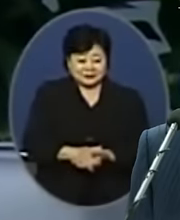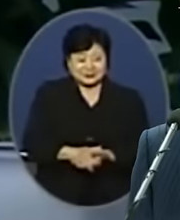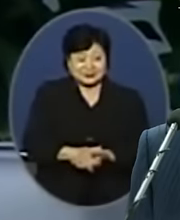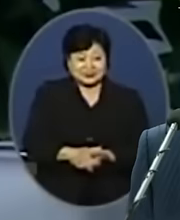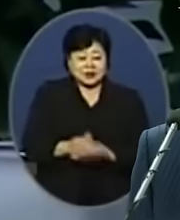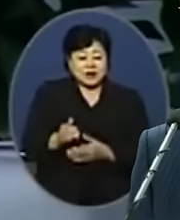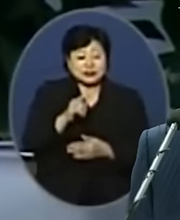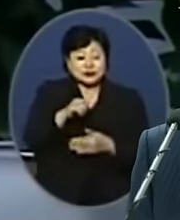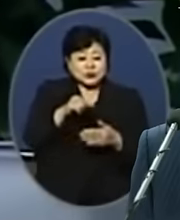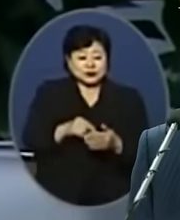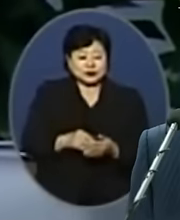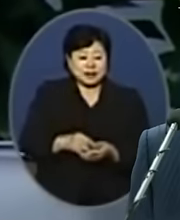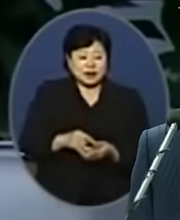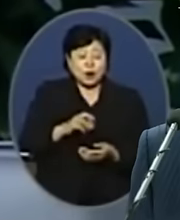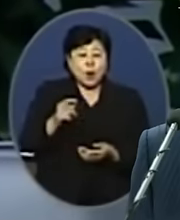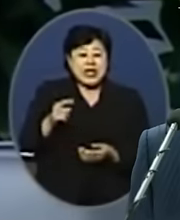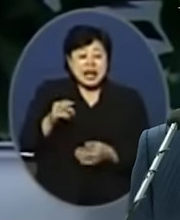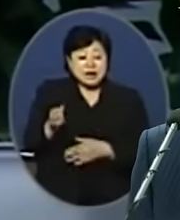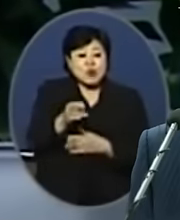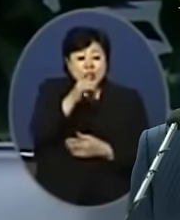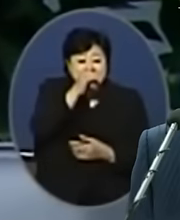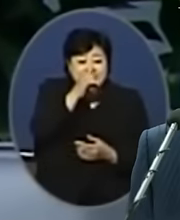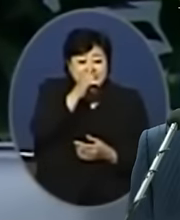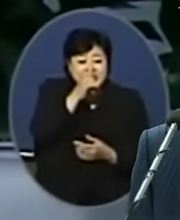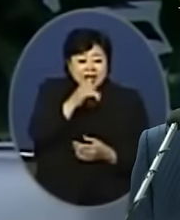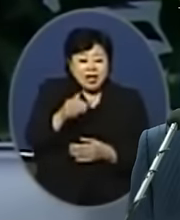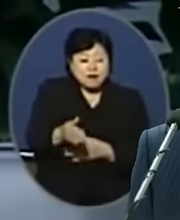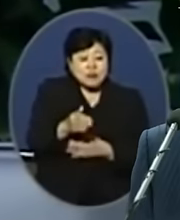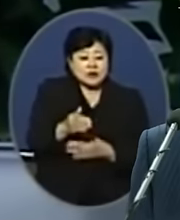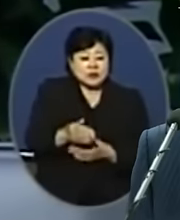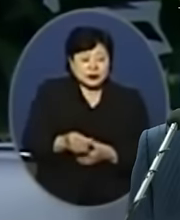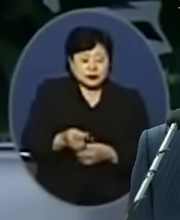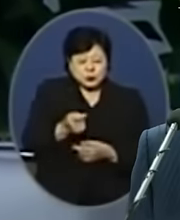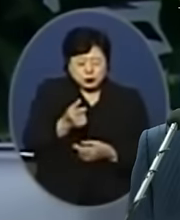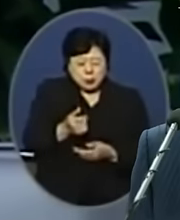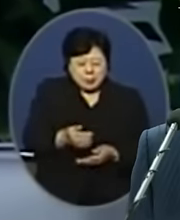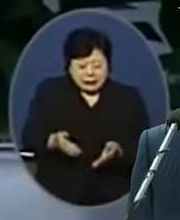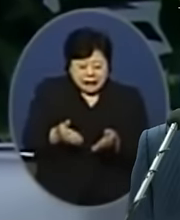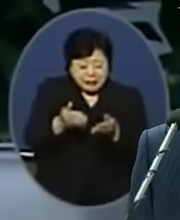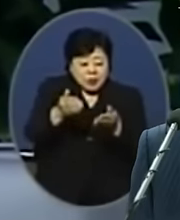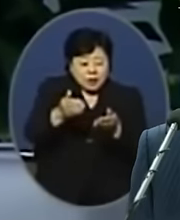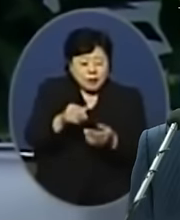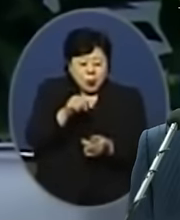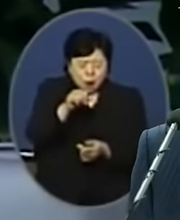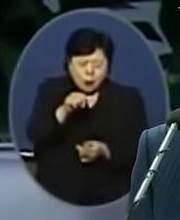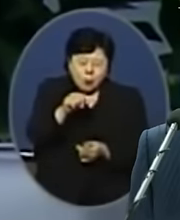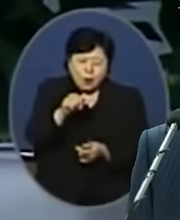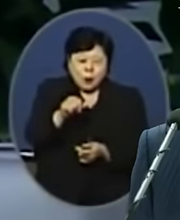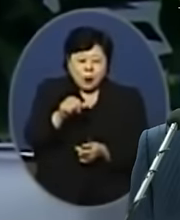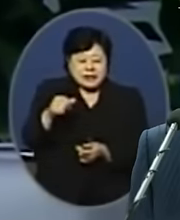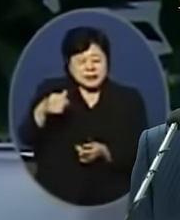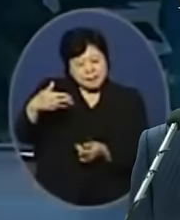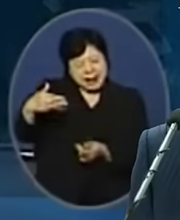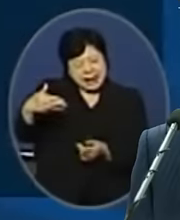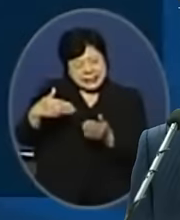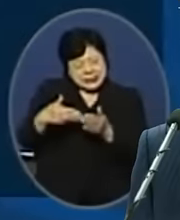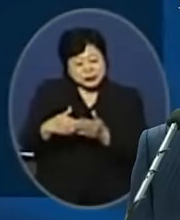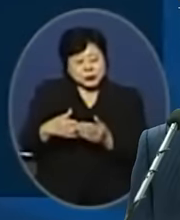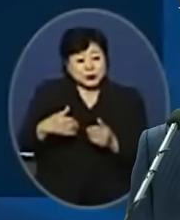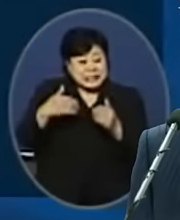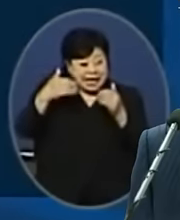이 관상어 중에 코이라는 물고기가 있는데 이 물고기를 어항에 넣어두면 5cm에서 8cm 정도